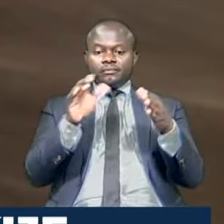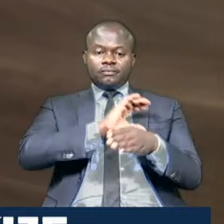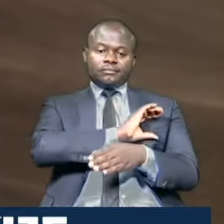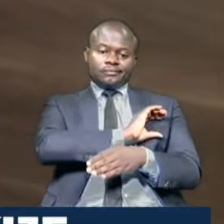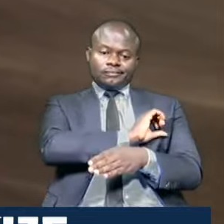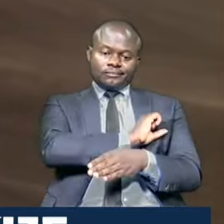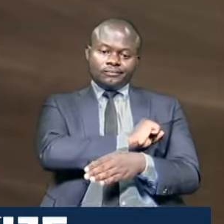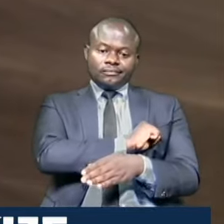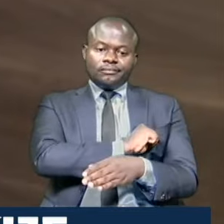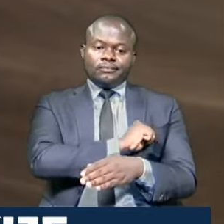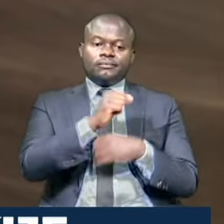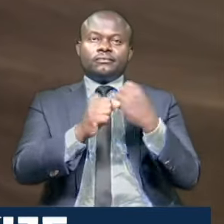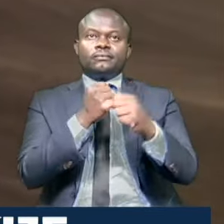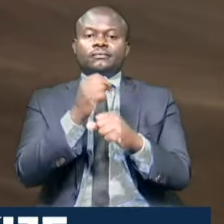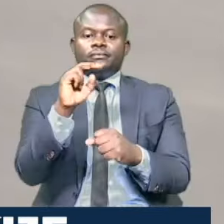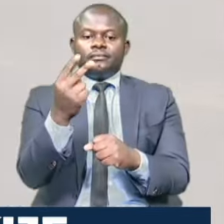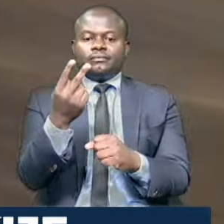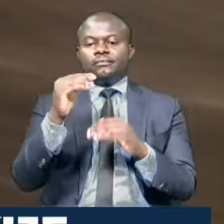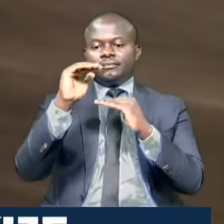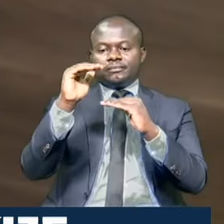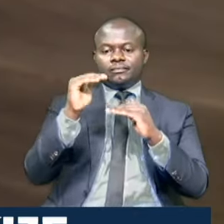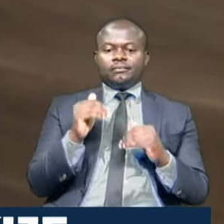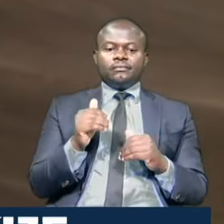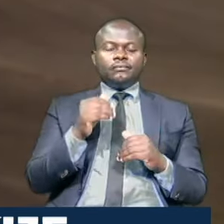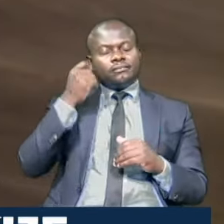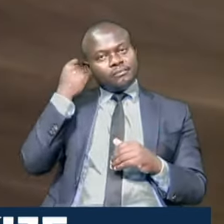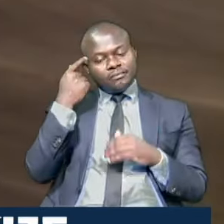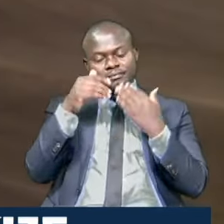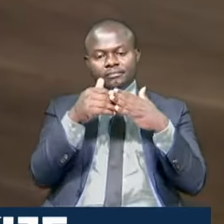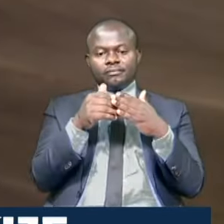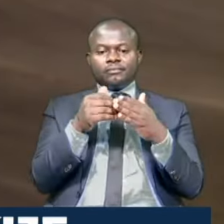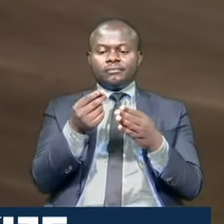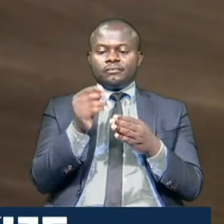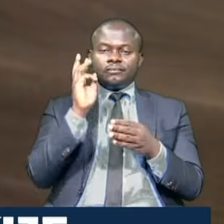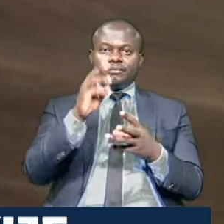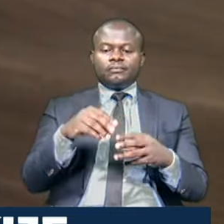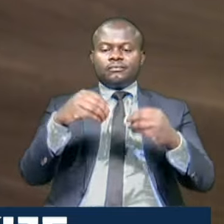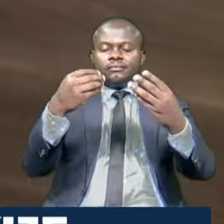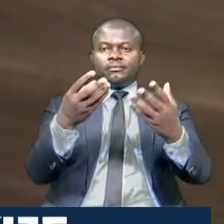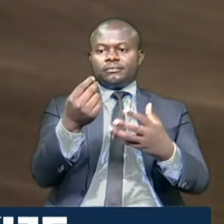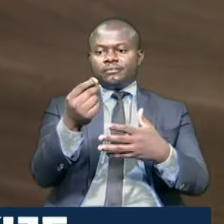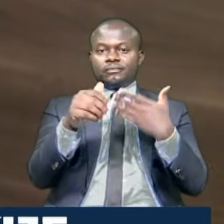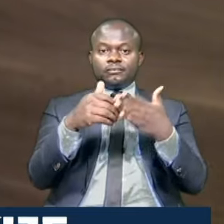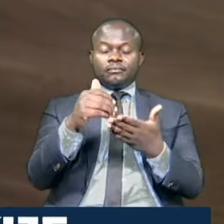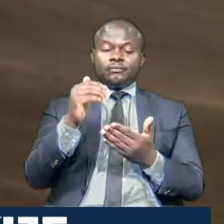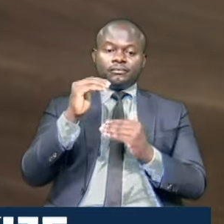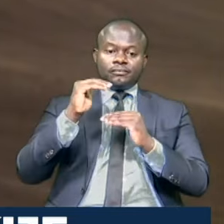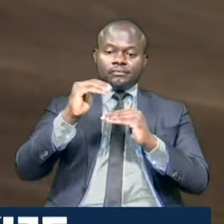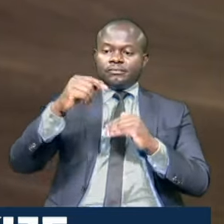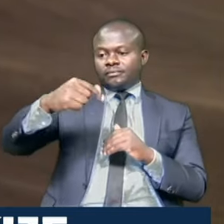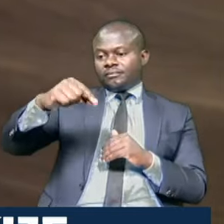kwihanganirwa cy'imyaka 2 maximum. So mu mafaranga tuzatanga navuga kuri aya mafaranga y'ireme